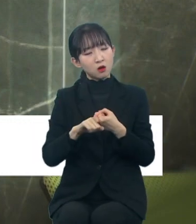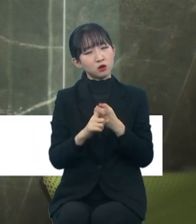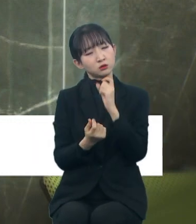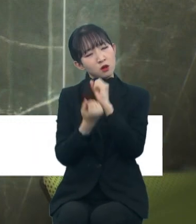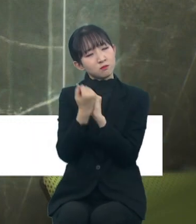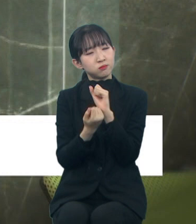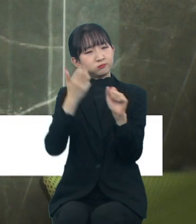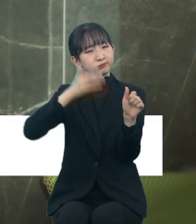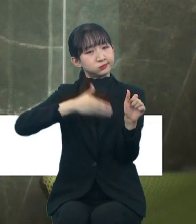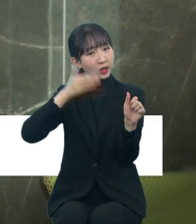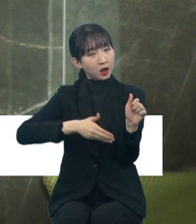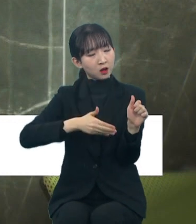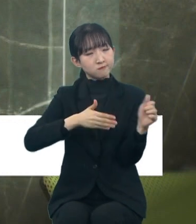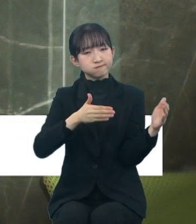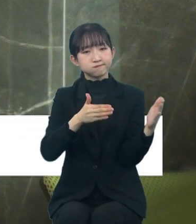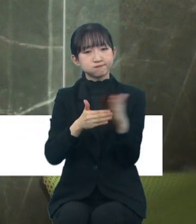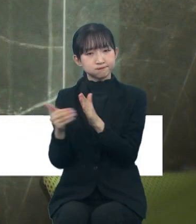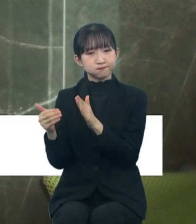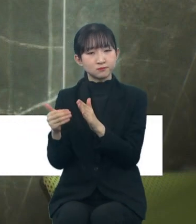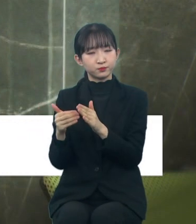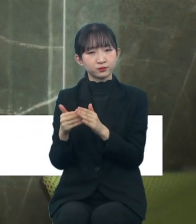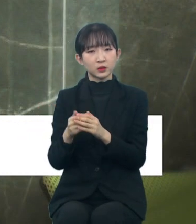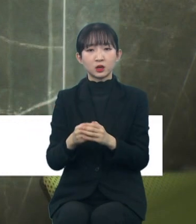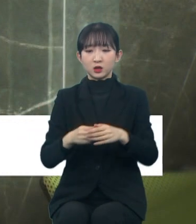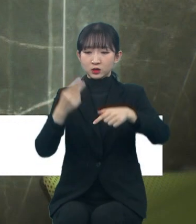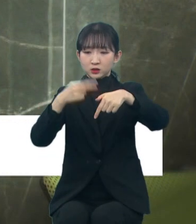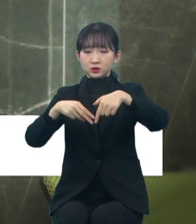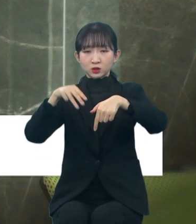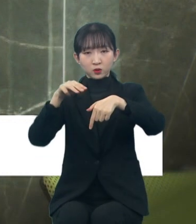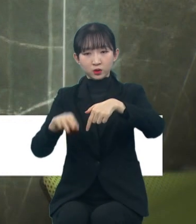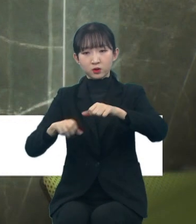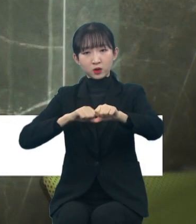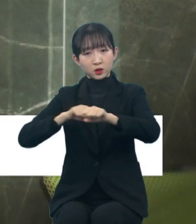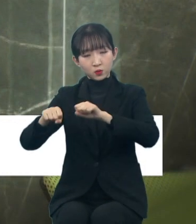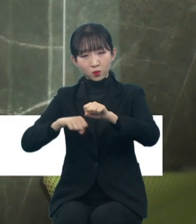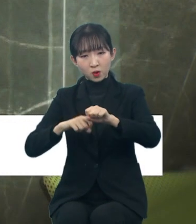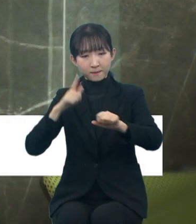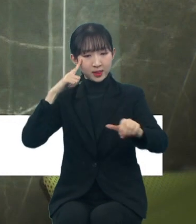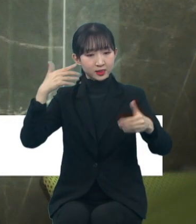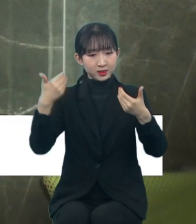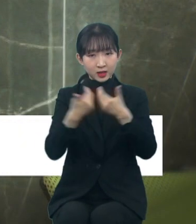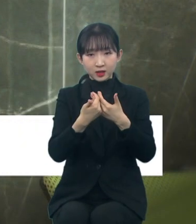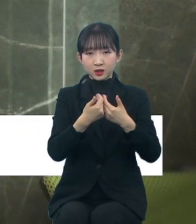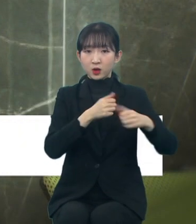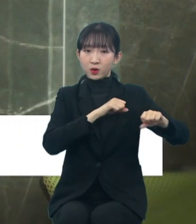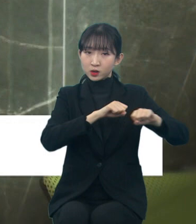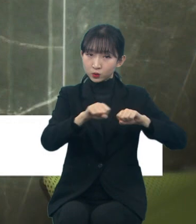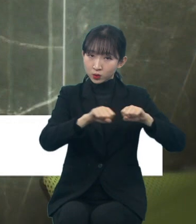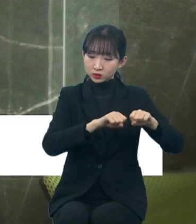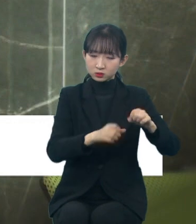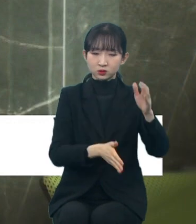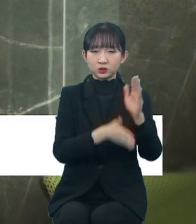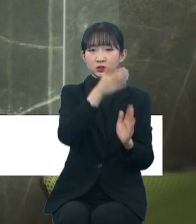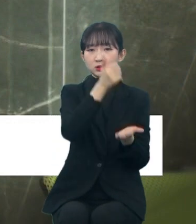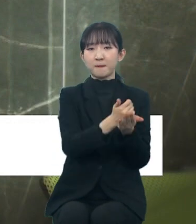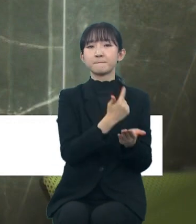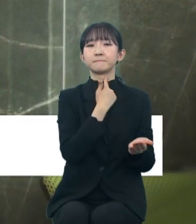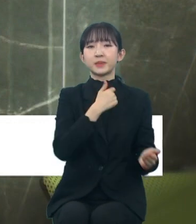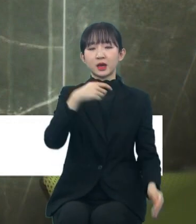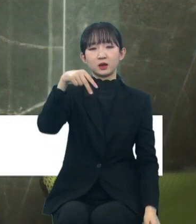공식 요청했었는데 이것도 거부하셨습니다. 인천 이익과 반하는 정치 행보를 한 그 인천시장을 역임한 송 의원에